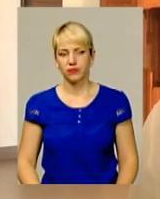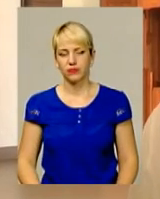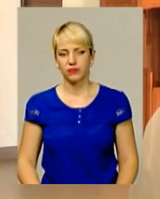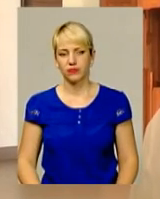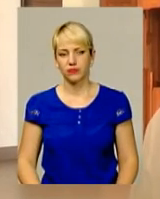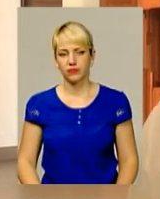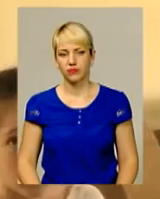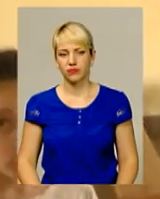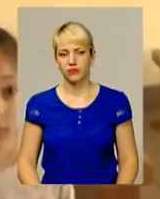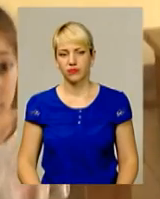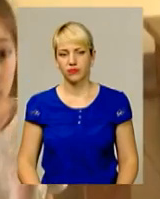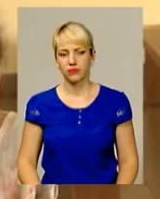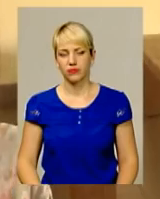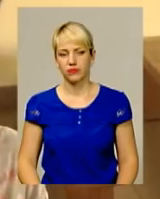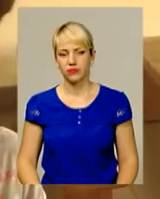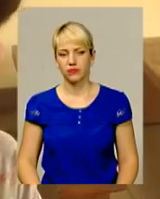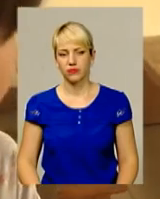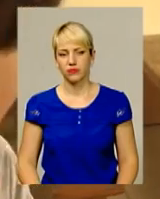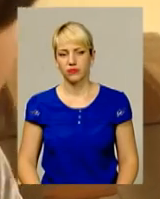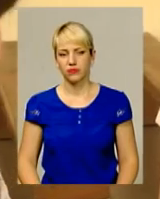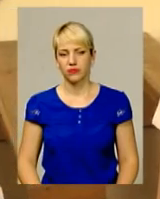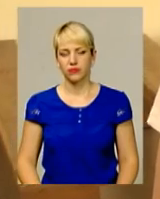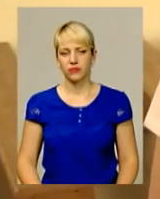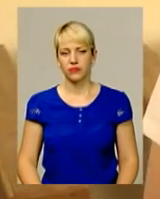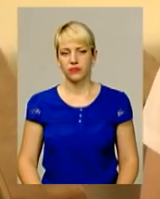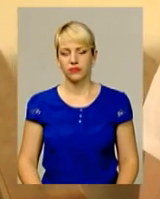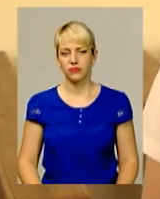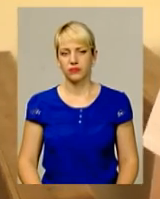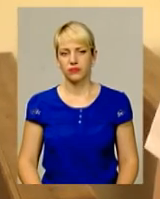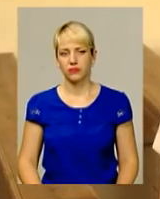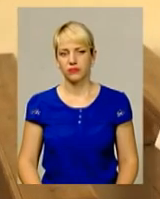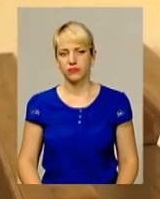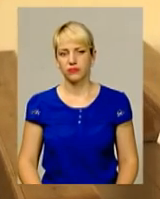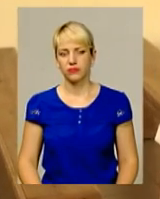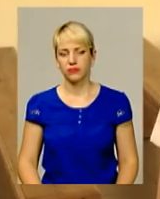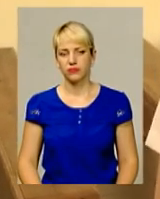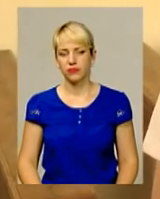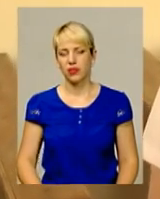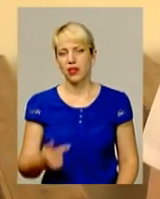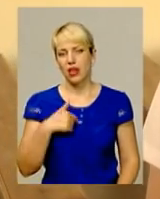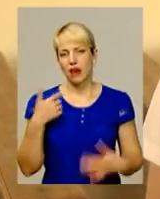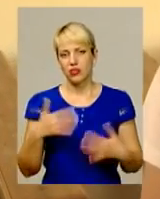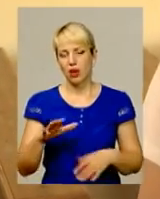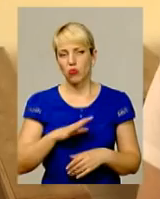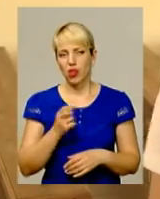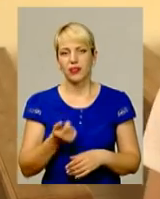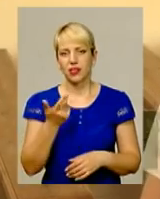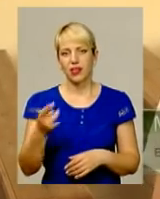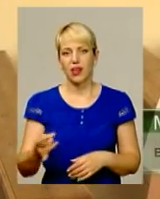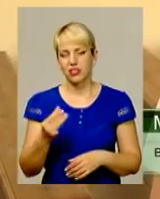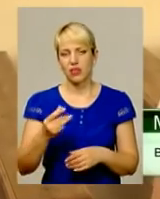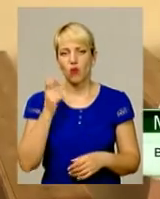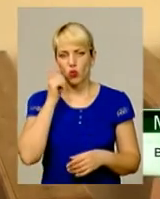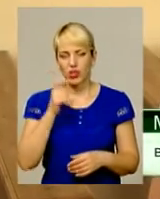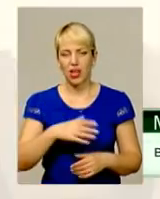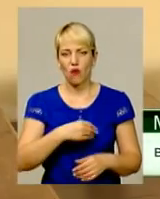тутешнього ксьондза. Ні, я вже була в Україні, але кілька років тому в Львові. Я вже була кілька разів в Україні, у